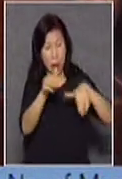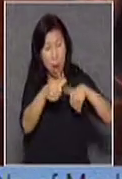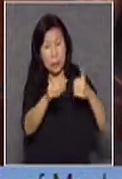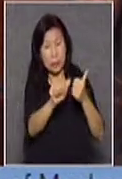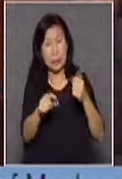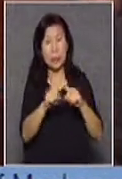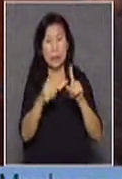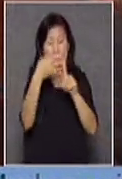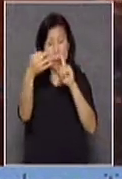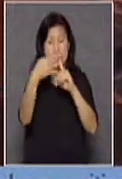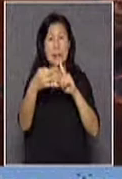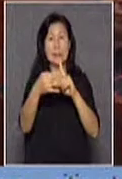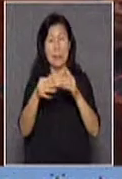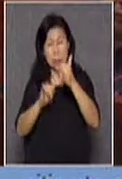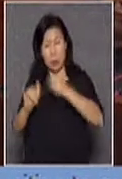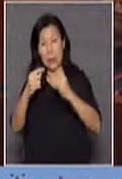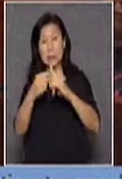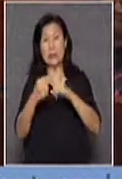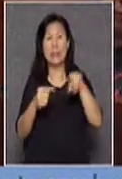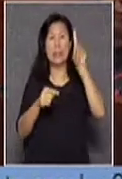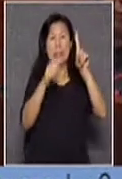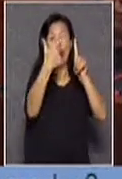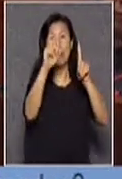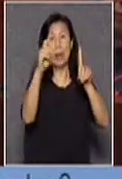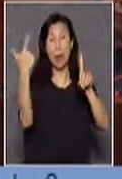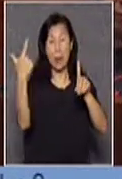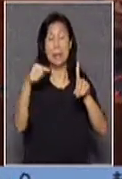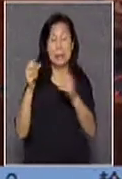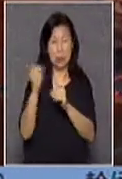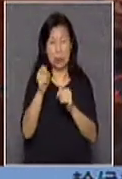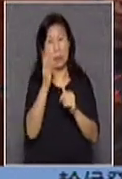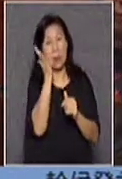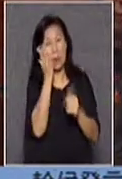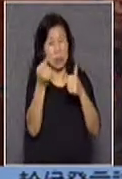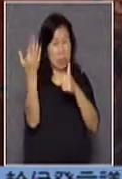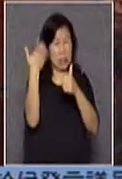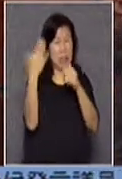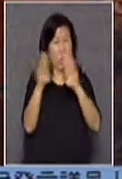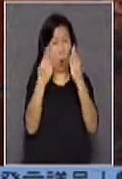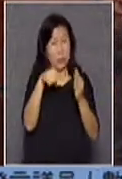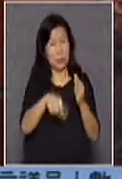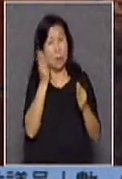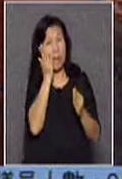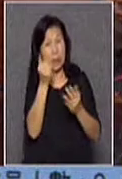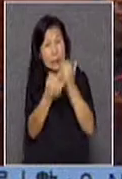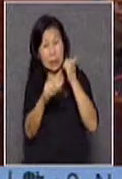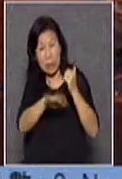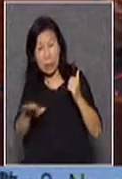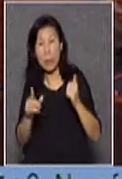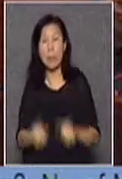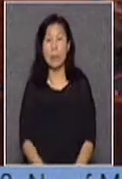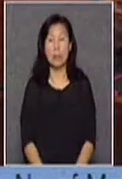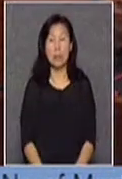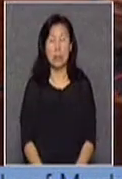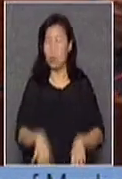非原居民，非1898年之前已經在這裡居住的市民的後人，所以他有些並